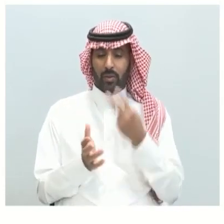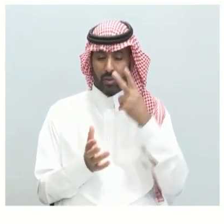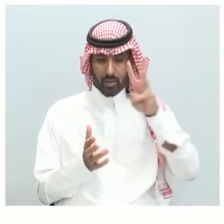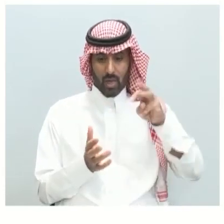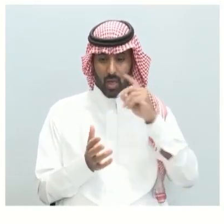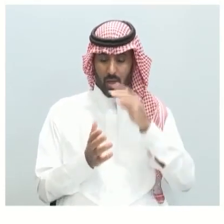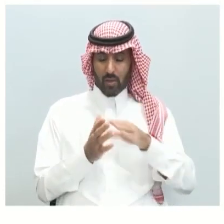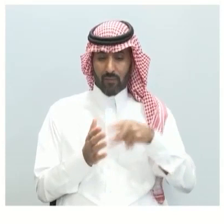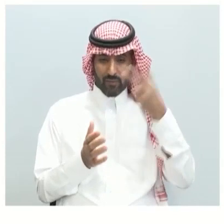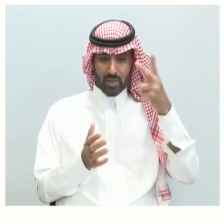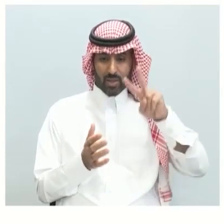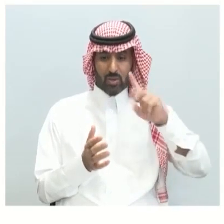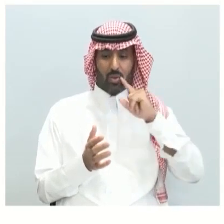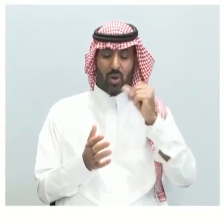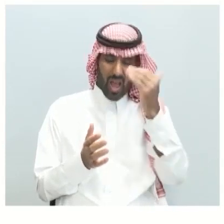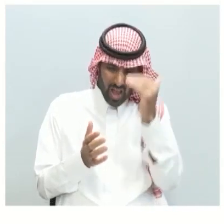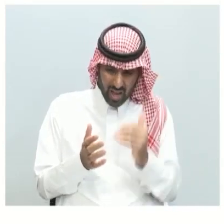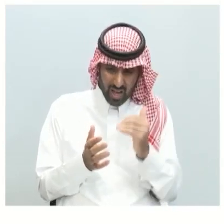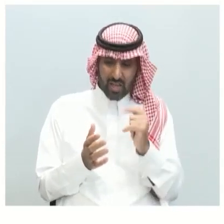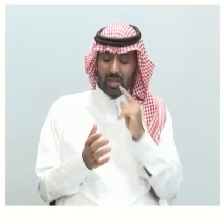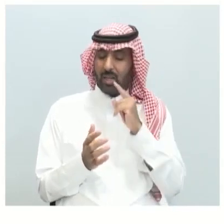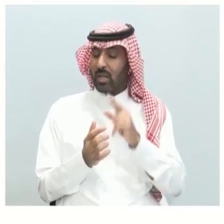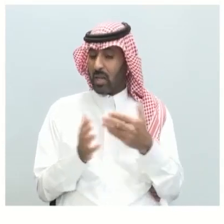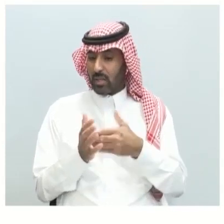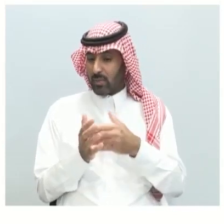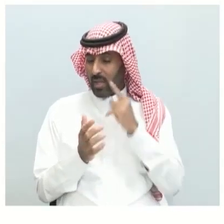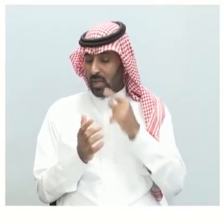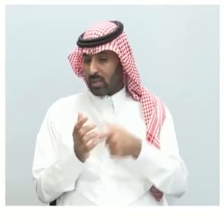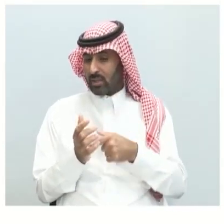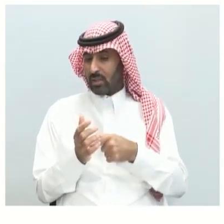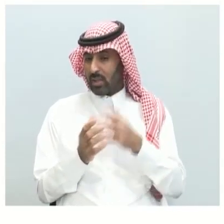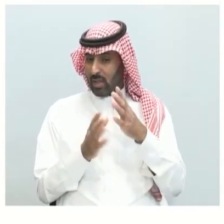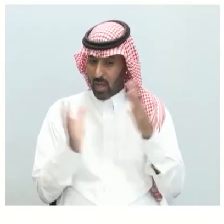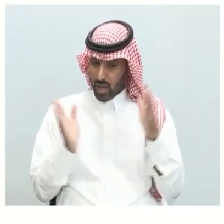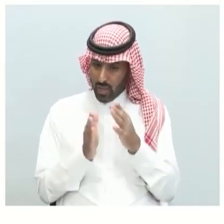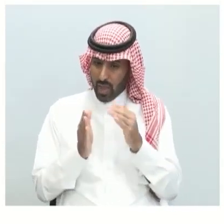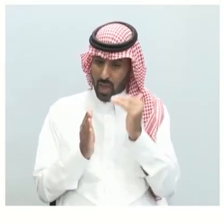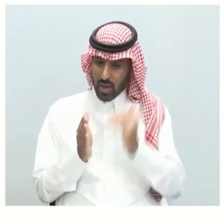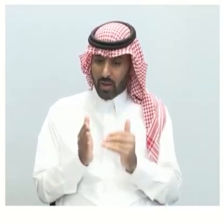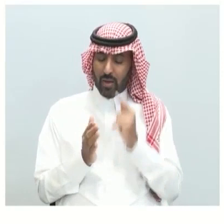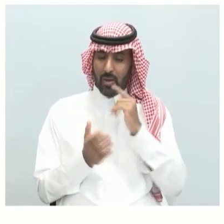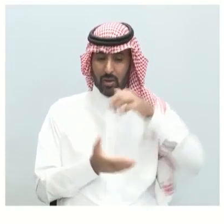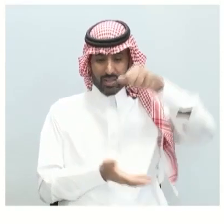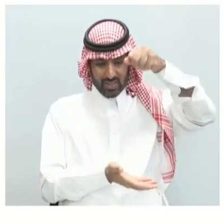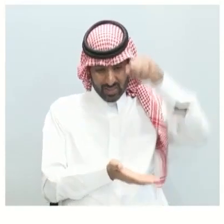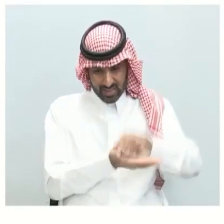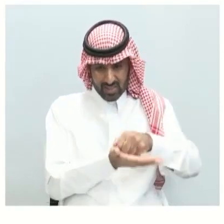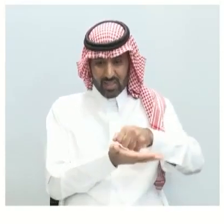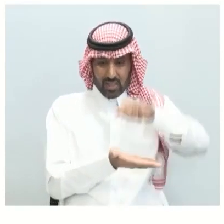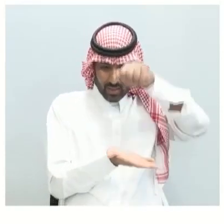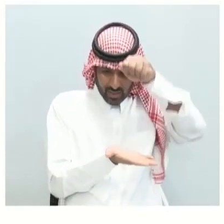اذا ستكون ال اقل اي ان الحجم النهائي اقل من الحجم الابتدائي بمعنى ان المكبس ماذا سيحدث